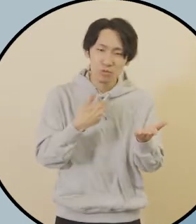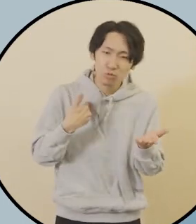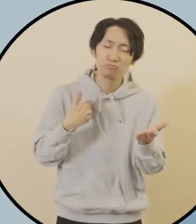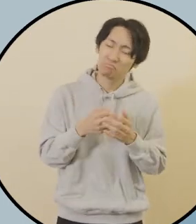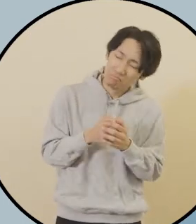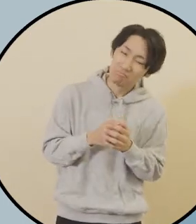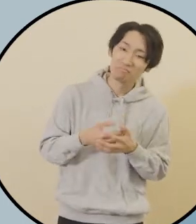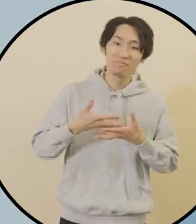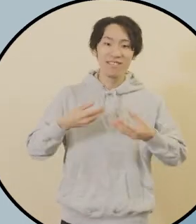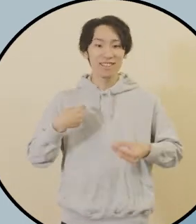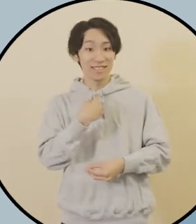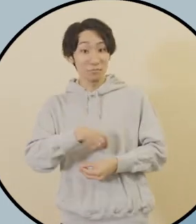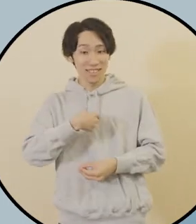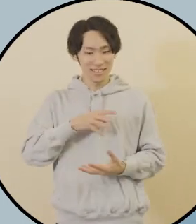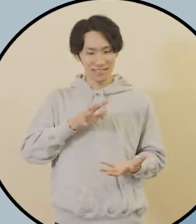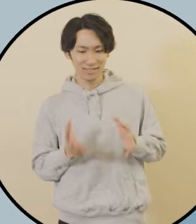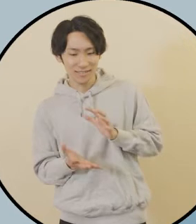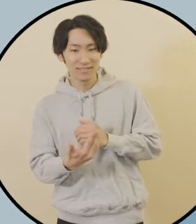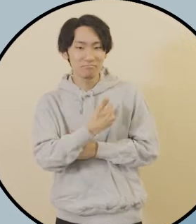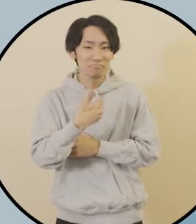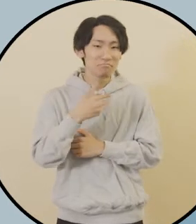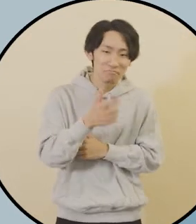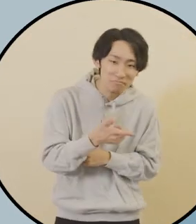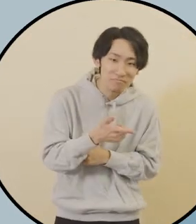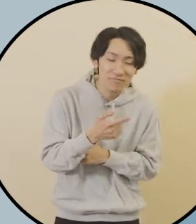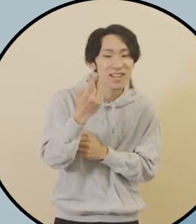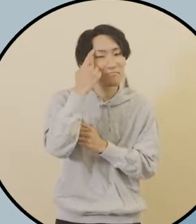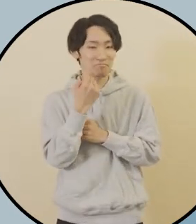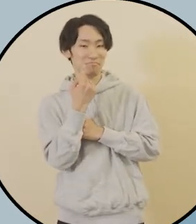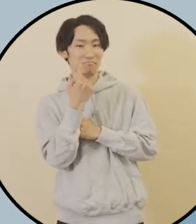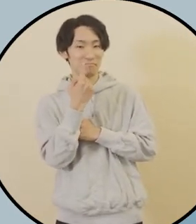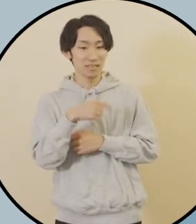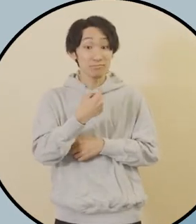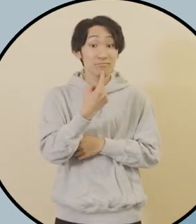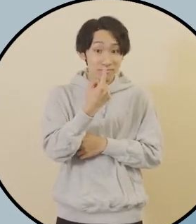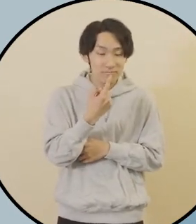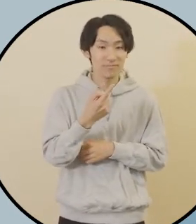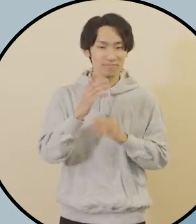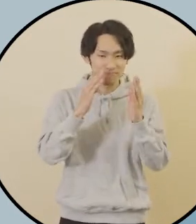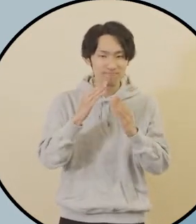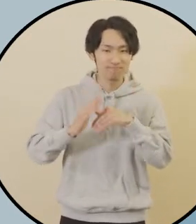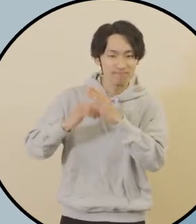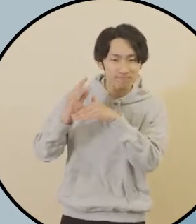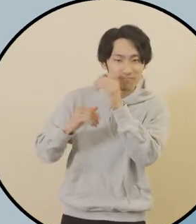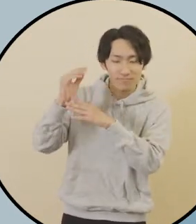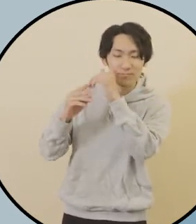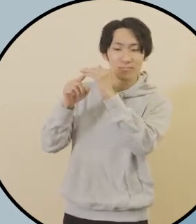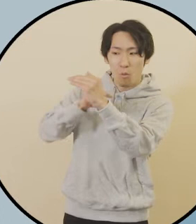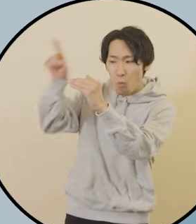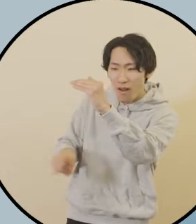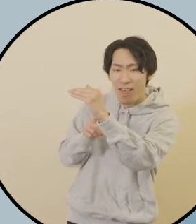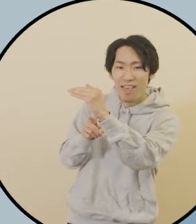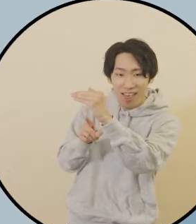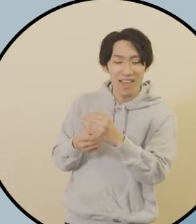か優しい気持ちになっていけるんじゃないかなと思ってなんか自分としてはそういう作業をどんどん重ねていくこと